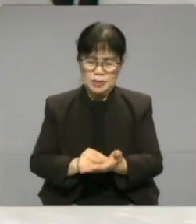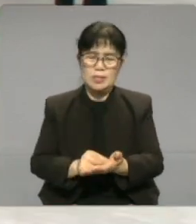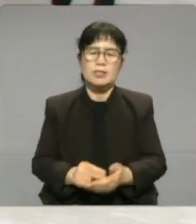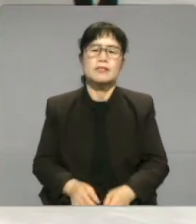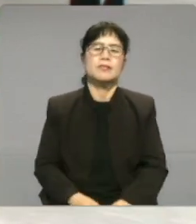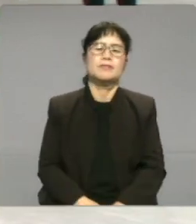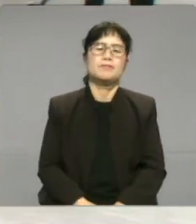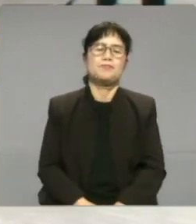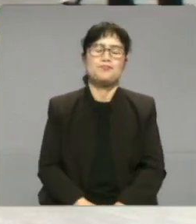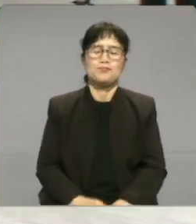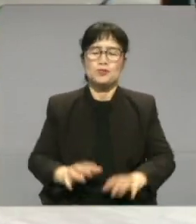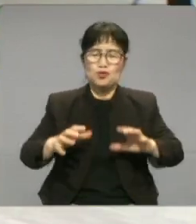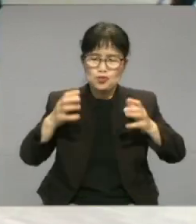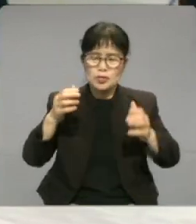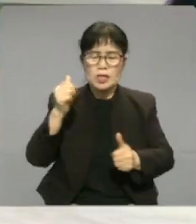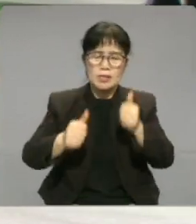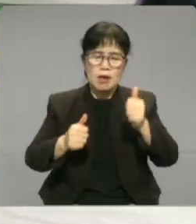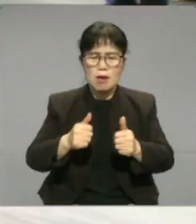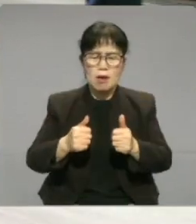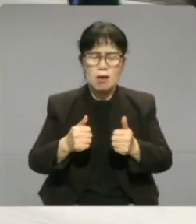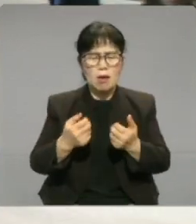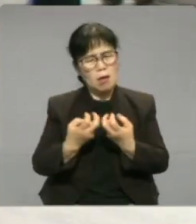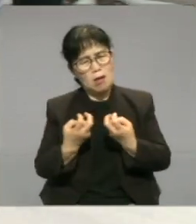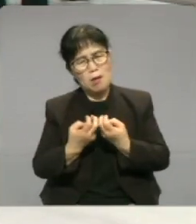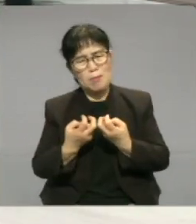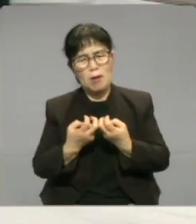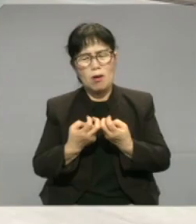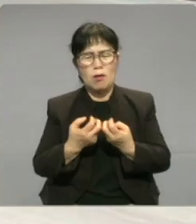문제라든지 국제대회 노하우가 그리